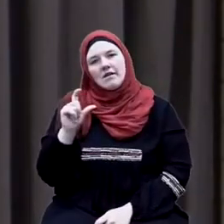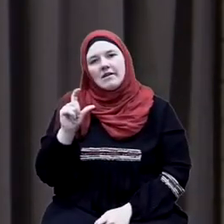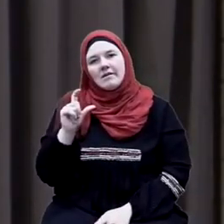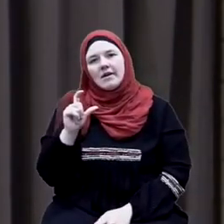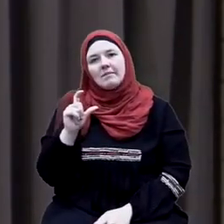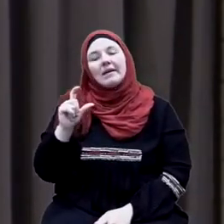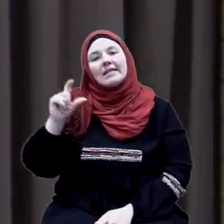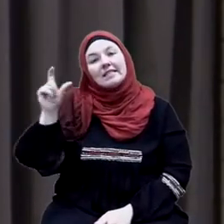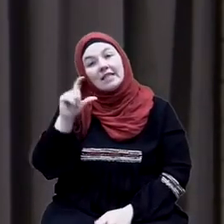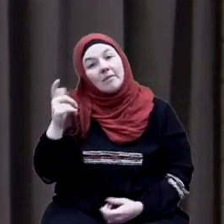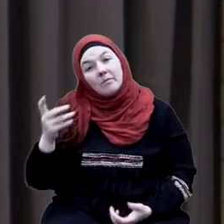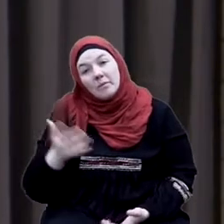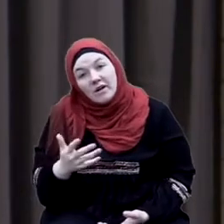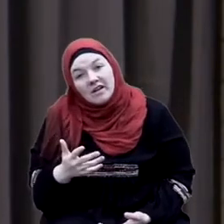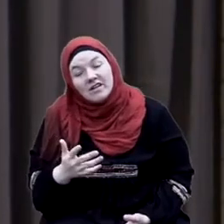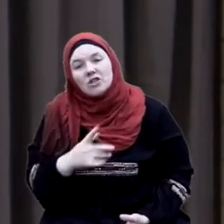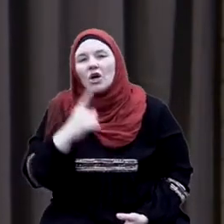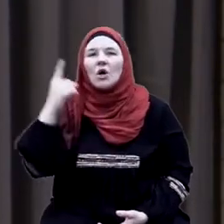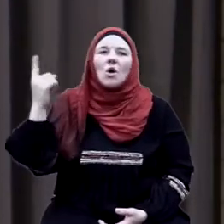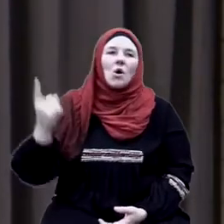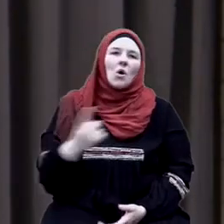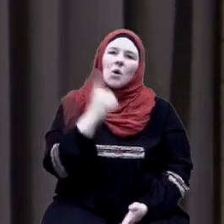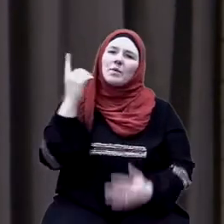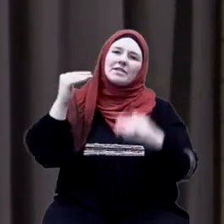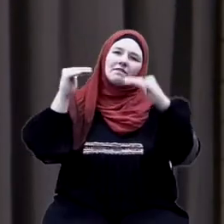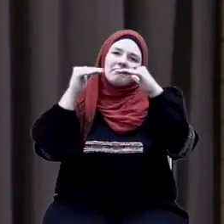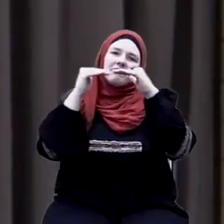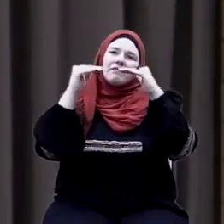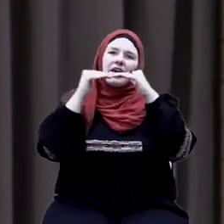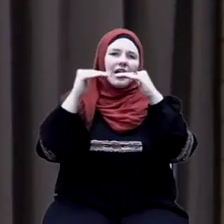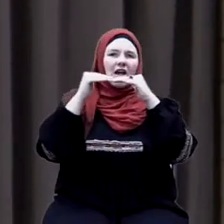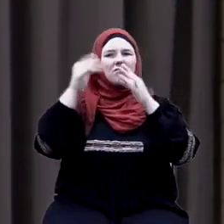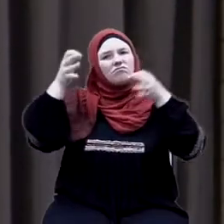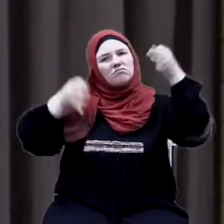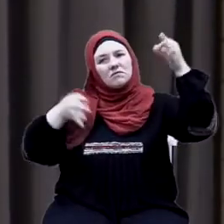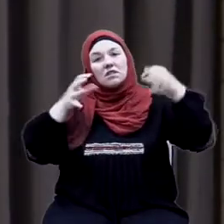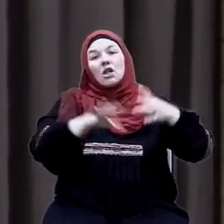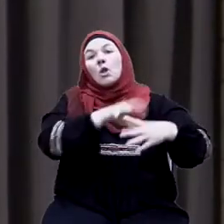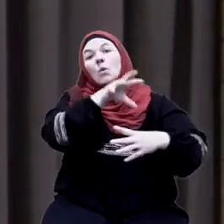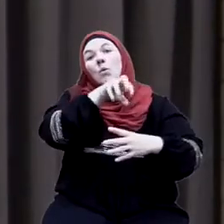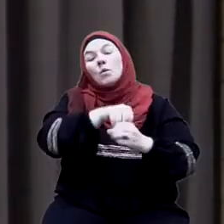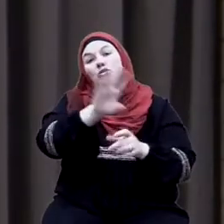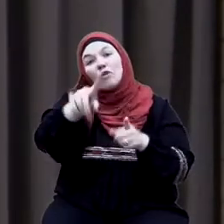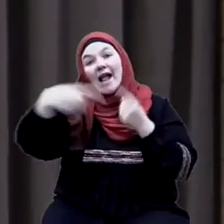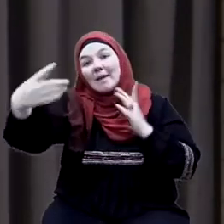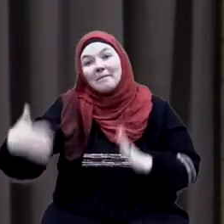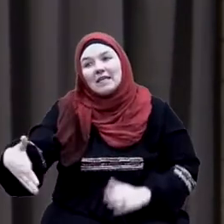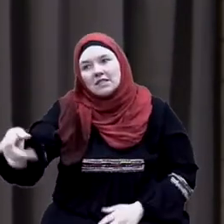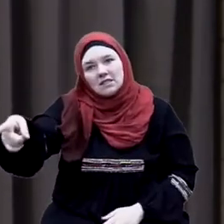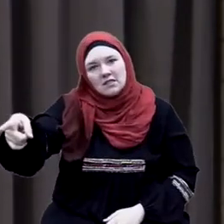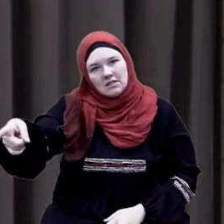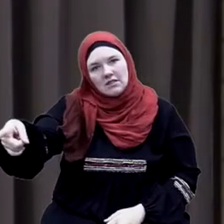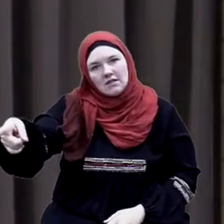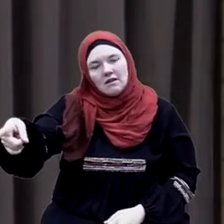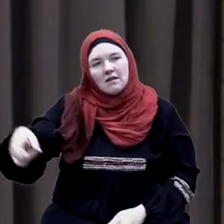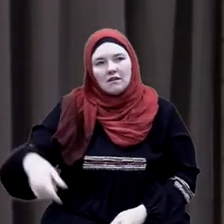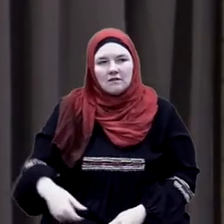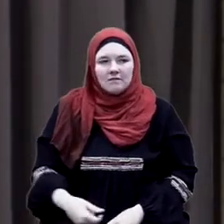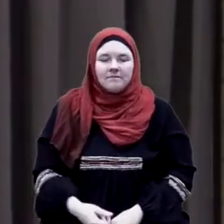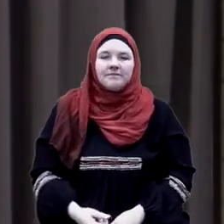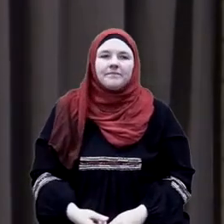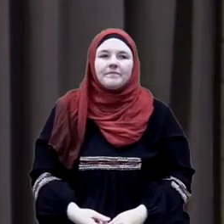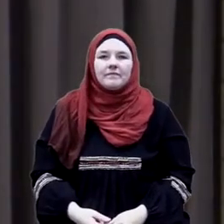Islam is to be always fair and just, including to your enemies. وَلَا